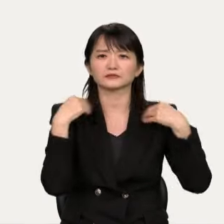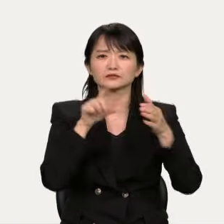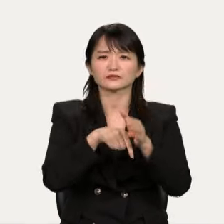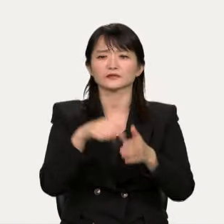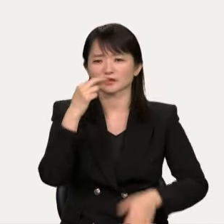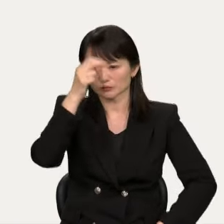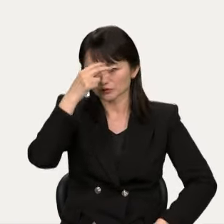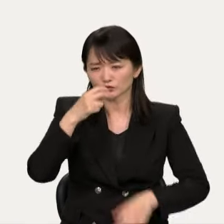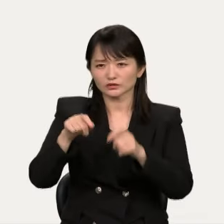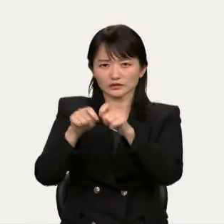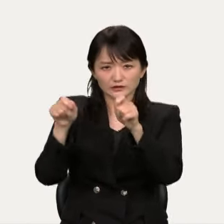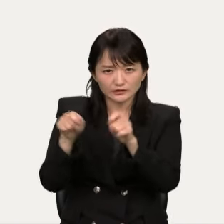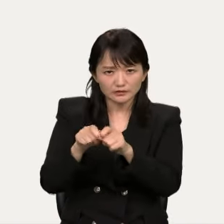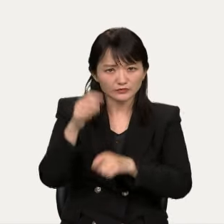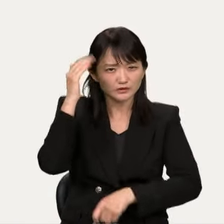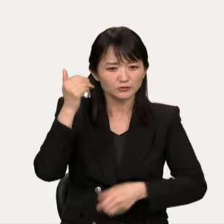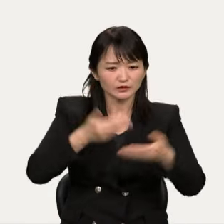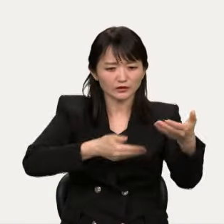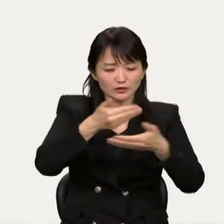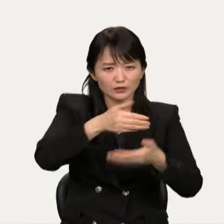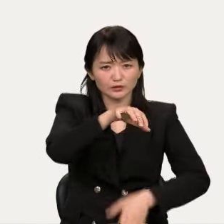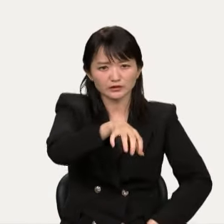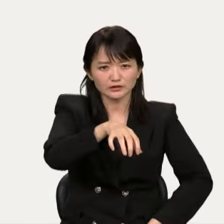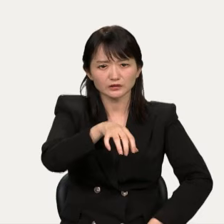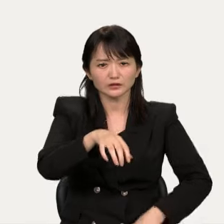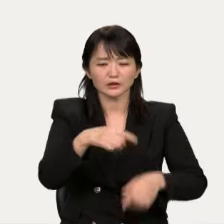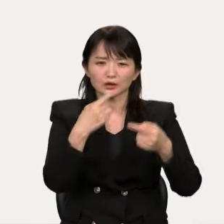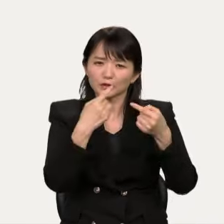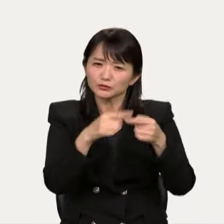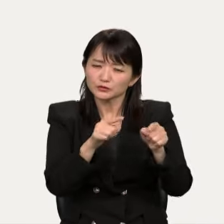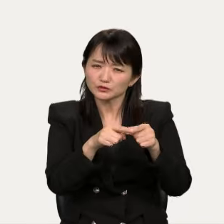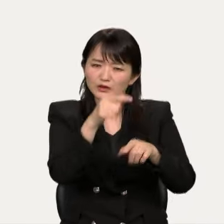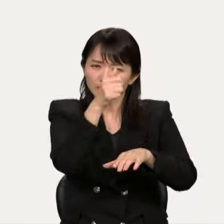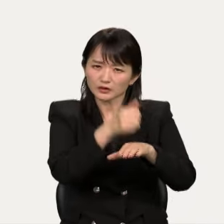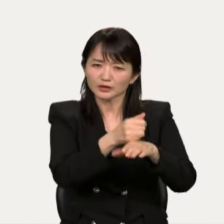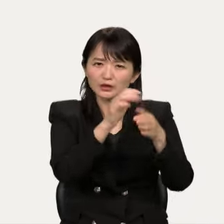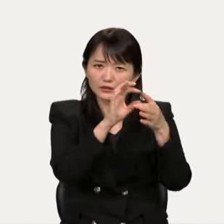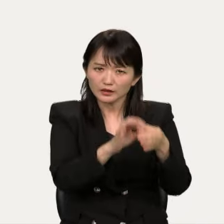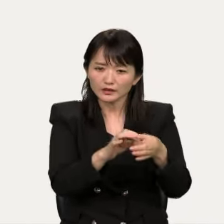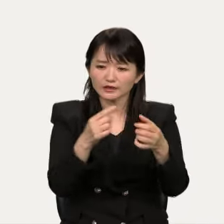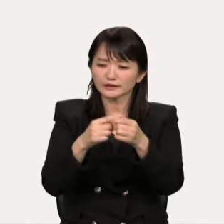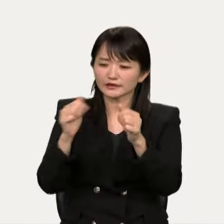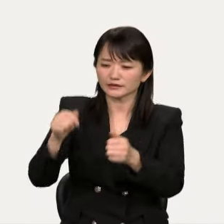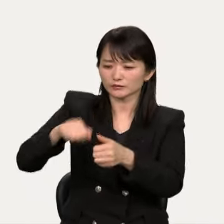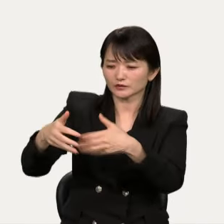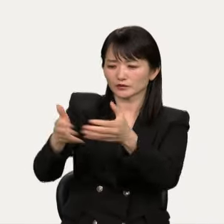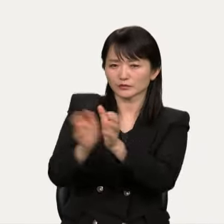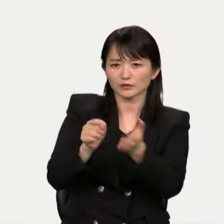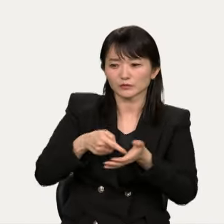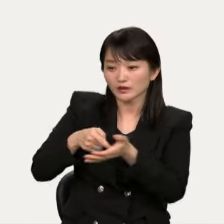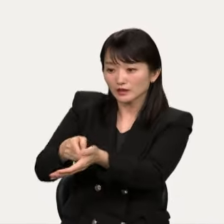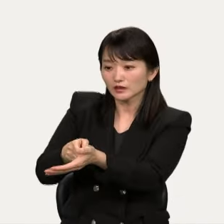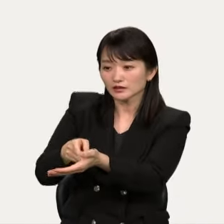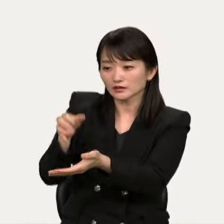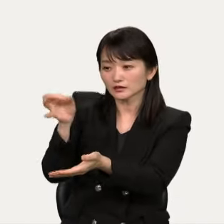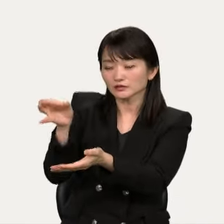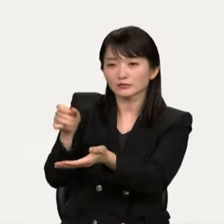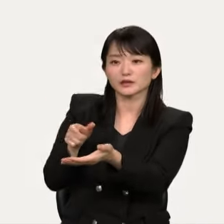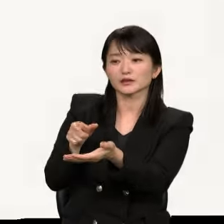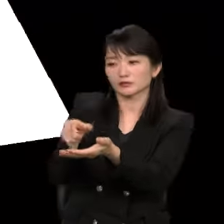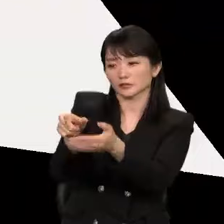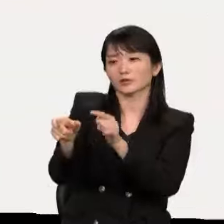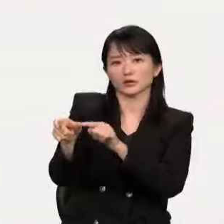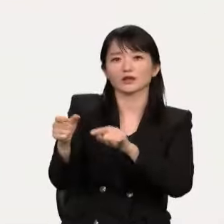수사팀이 한국거래소 심리 분석 결과를 바탕으로 1심 재판부에 낸 의견서에 나오는 금액에 불과하다고